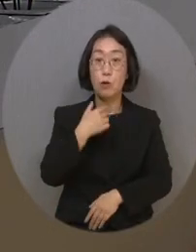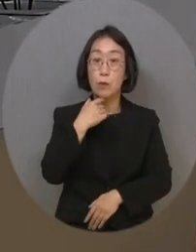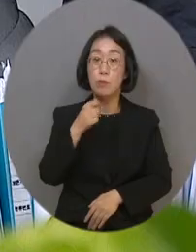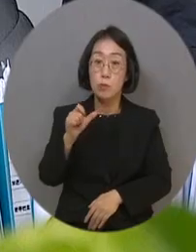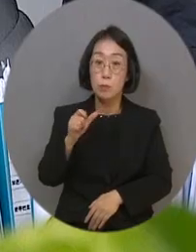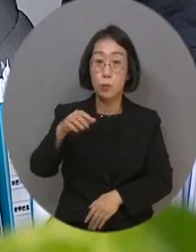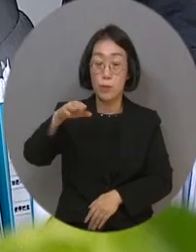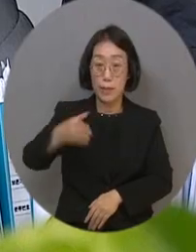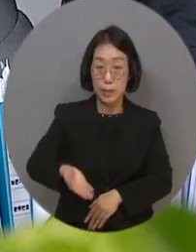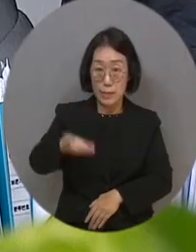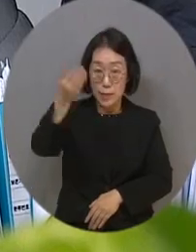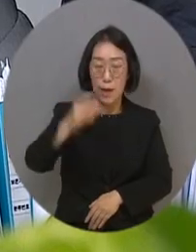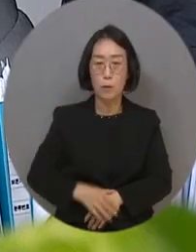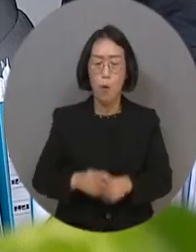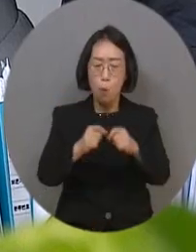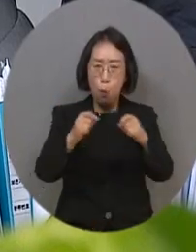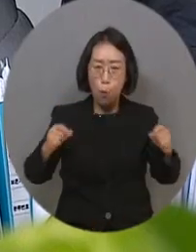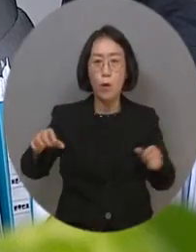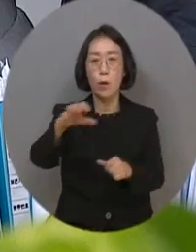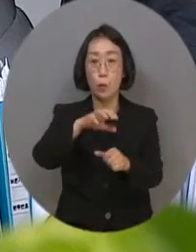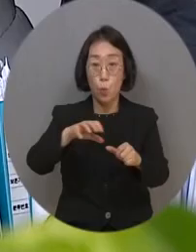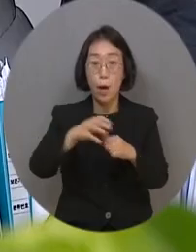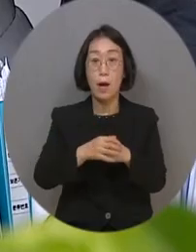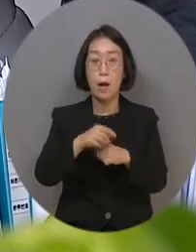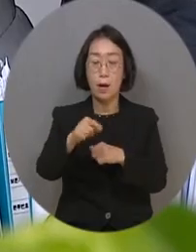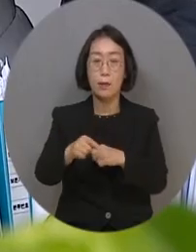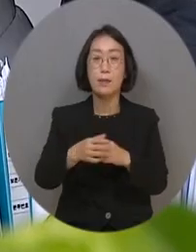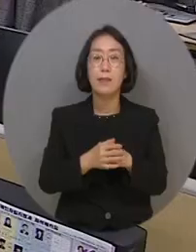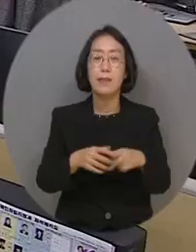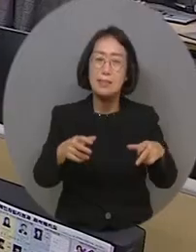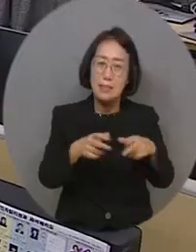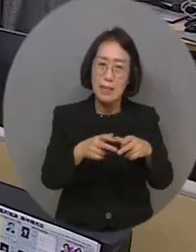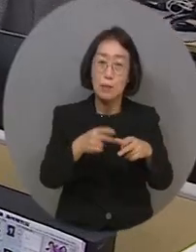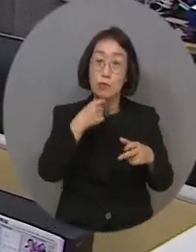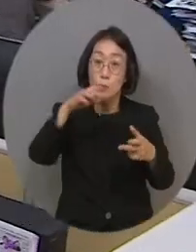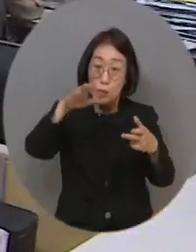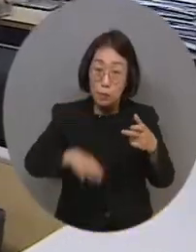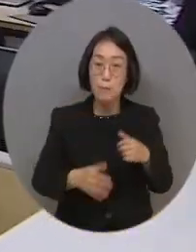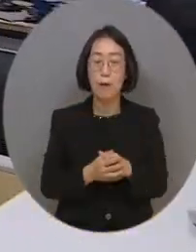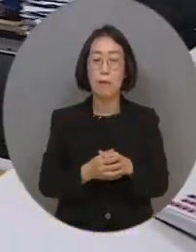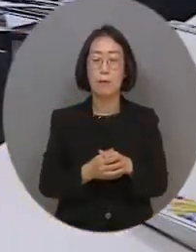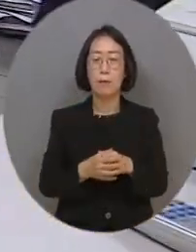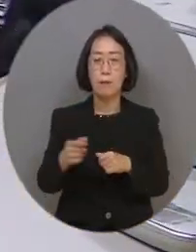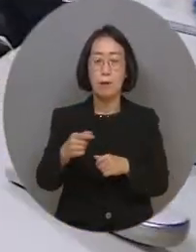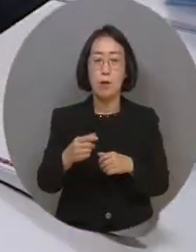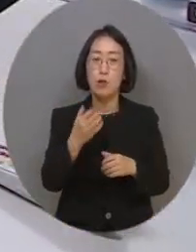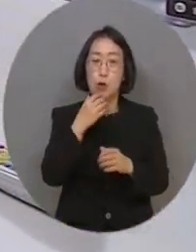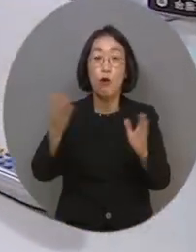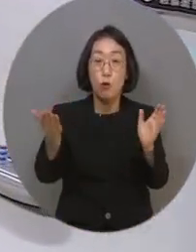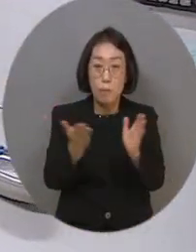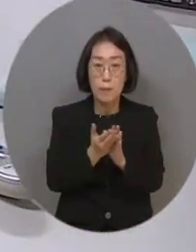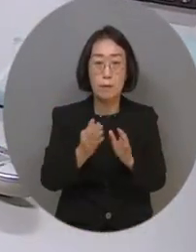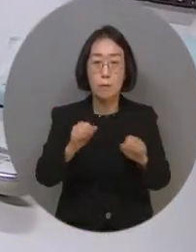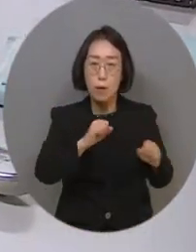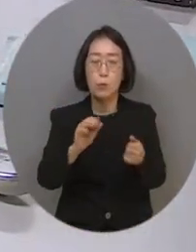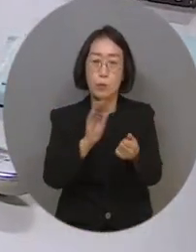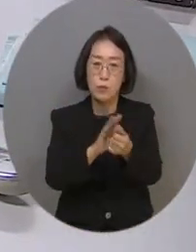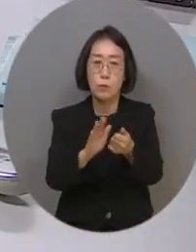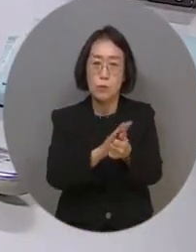장애인과 장기 요양급여를 받는 만 65세 미만 장애인까지 서울형 장애인 활동 지원 대상을 확대했습니다.